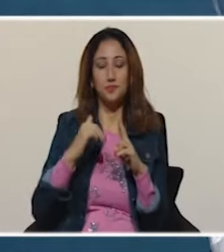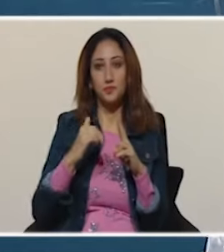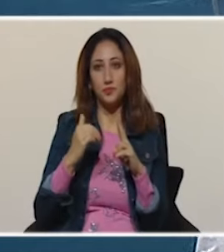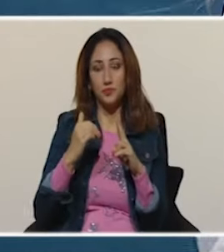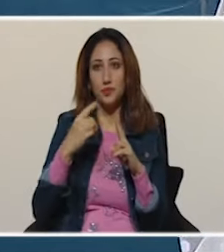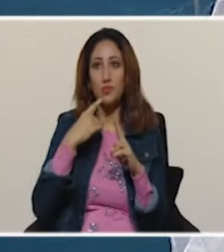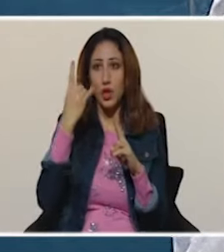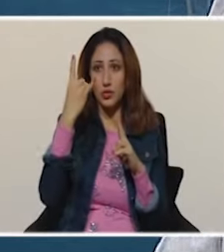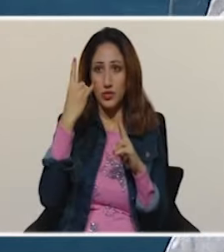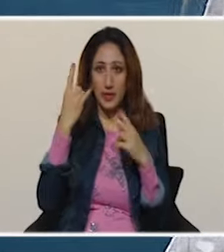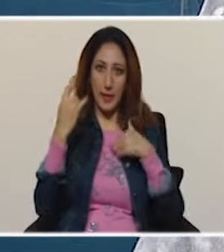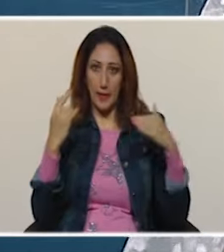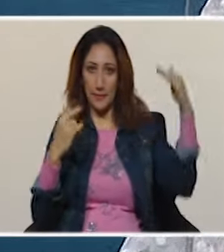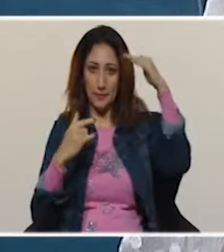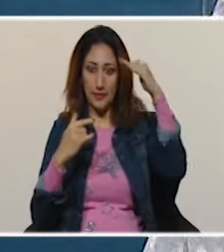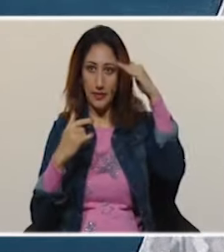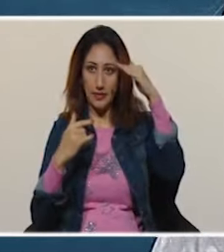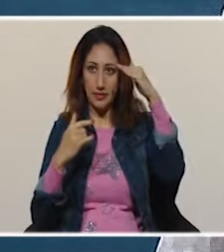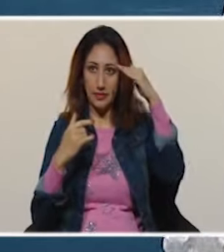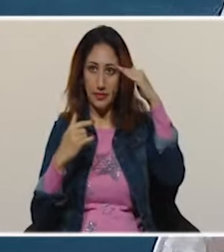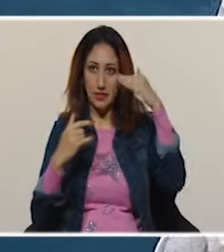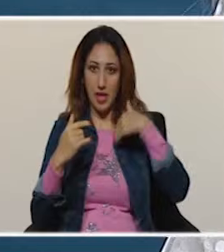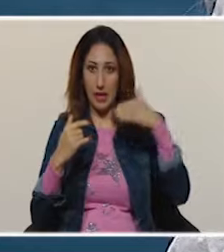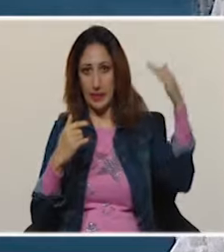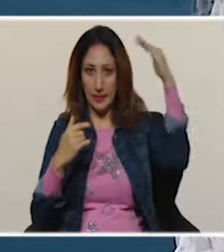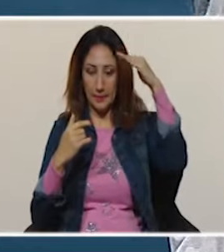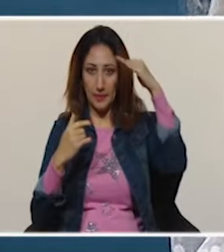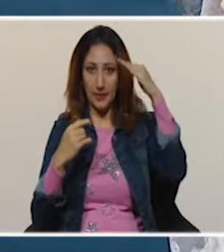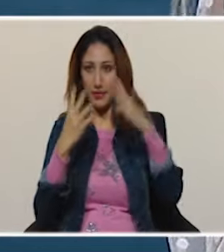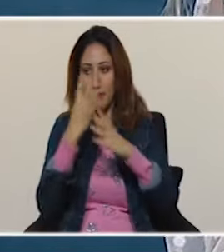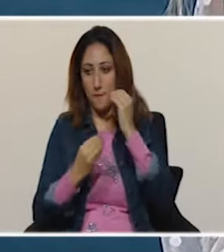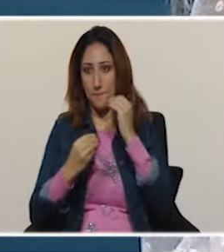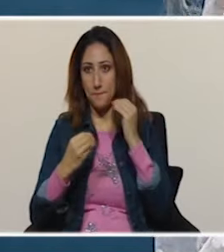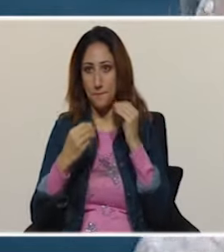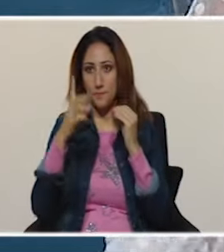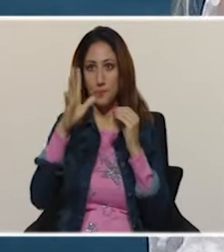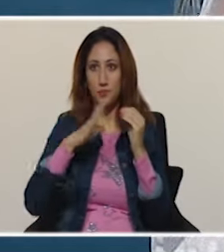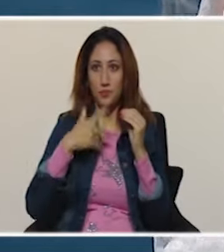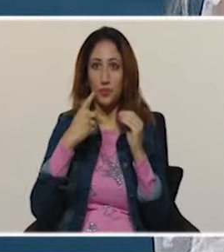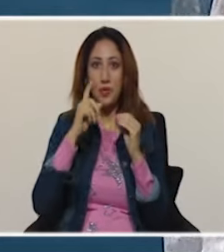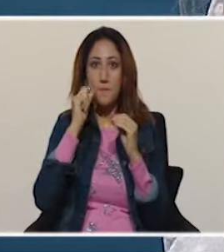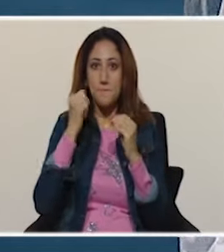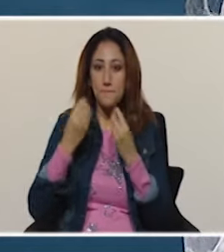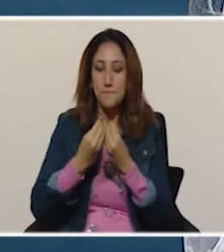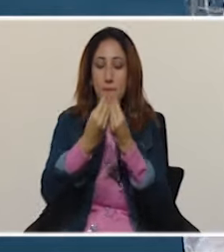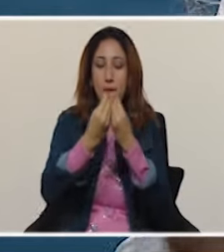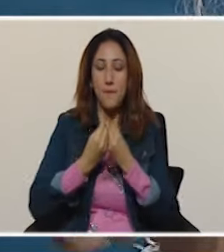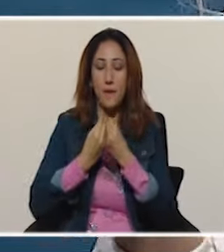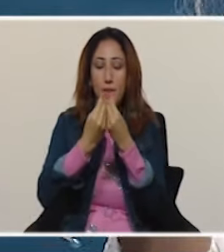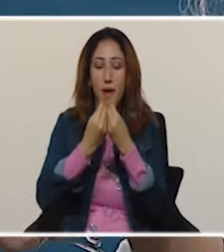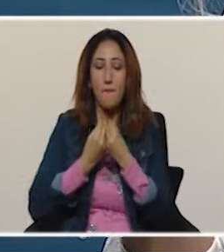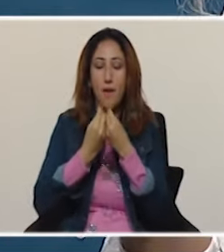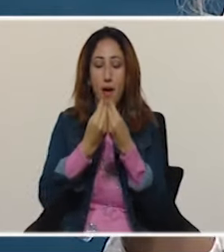عنده عشر سنين وانا كنت وحيده عشر سنين يعني خلفوه بعد عشر سنين، كان عايز راجل يروح معه ويسافر معه وبالشغل معه، فكنت